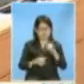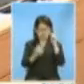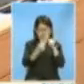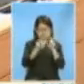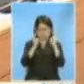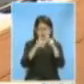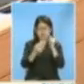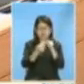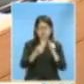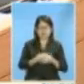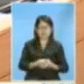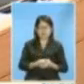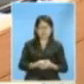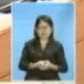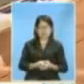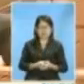านครับ